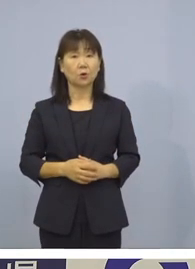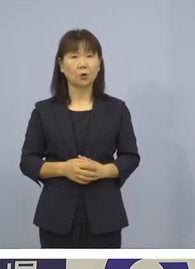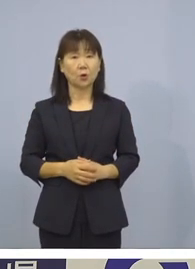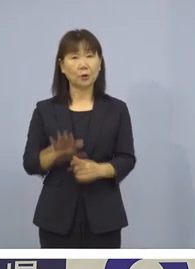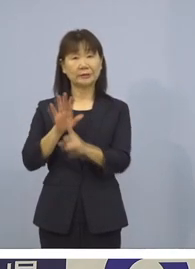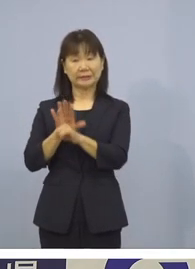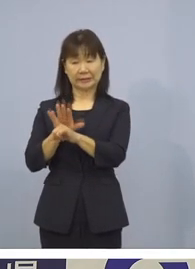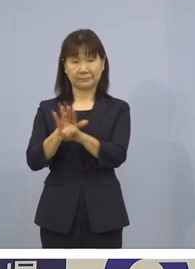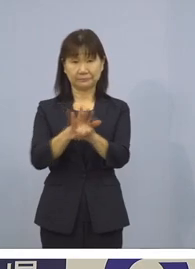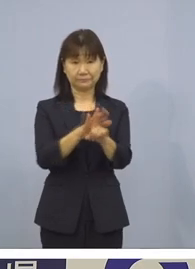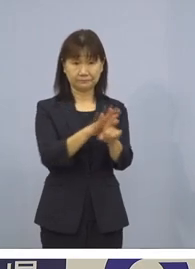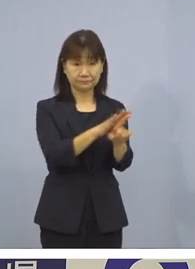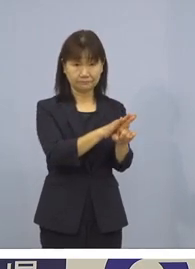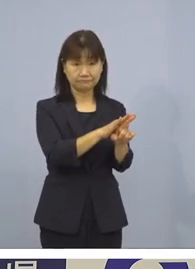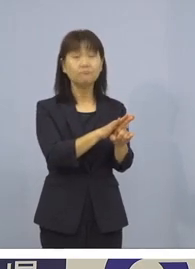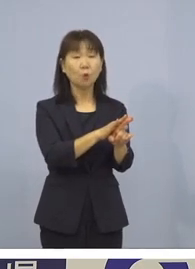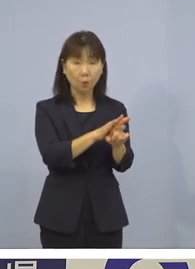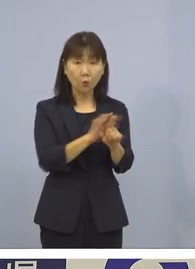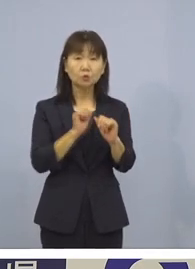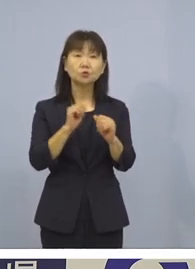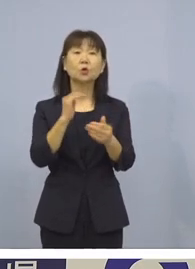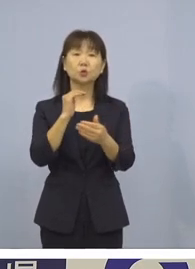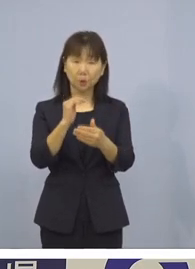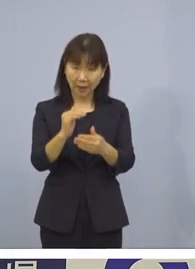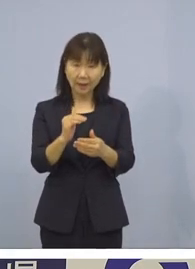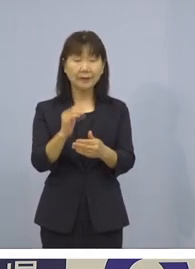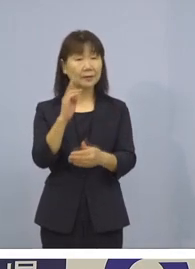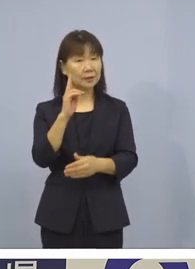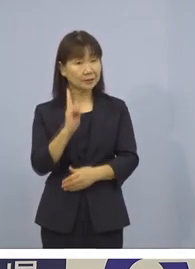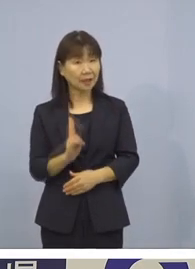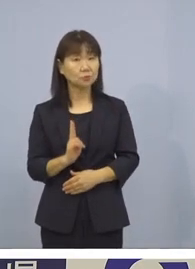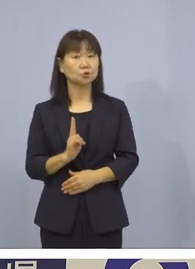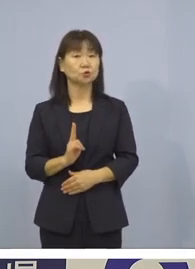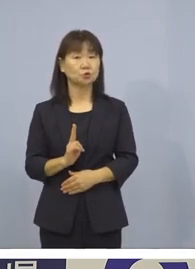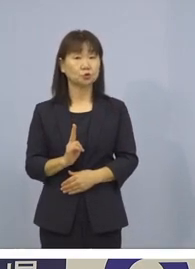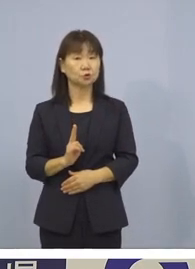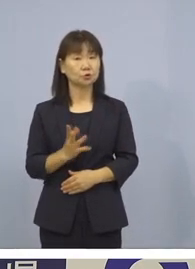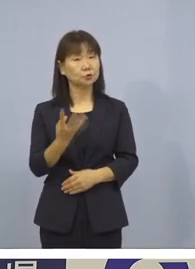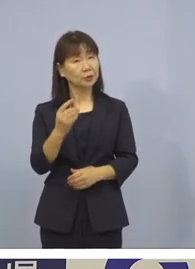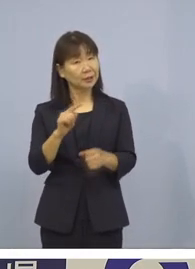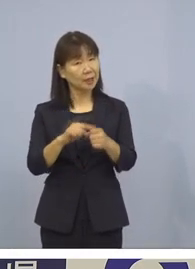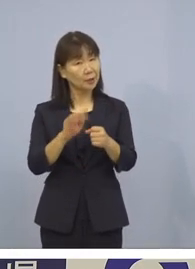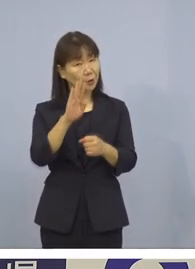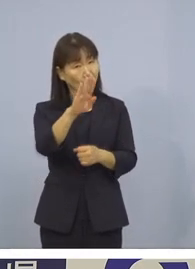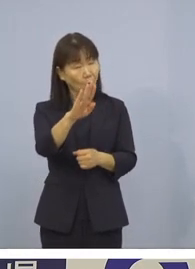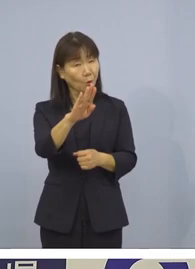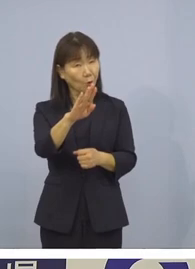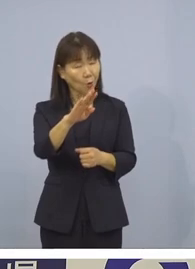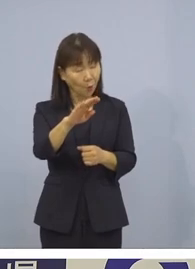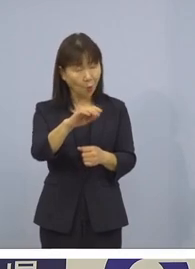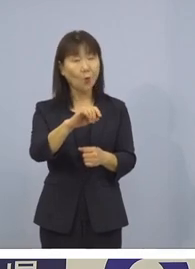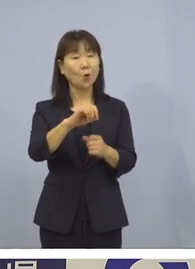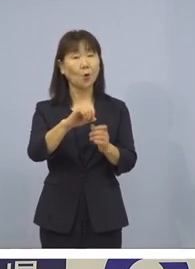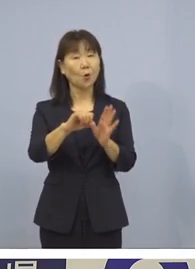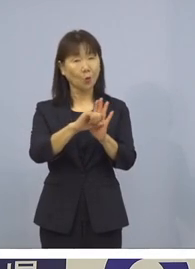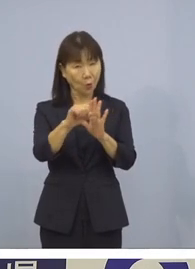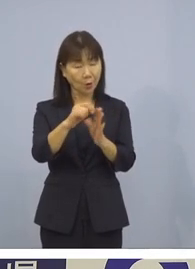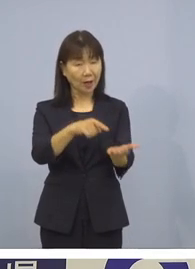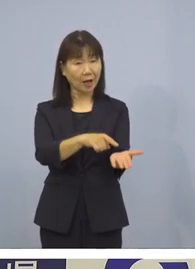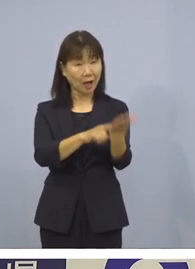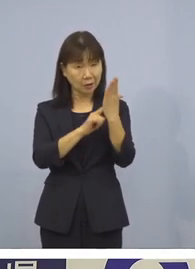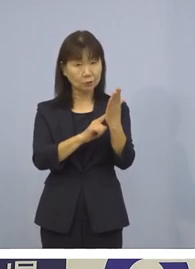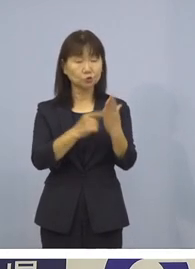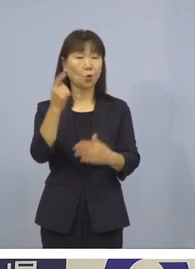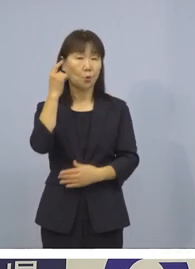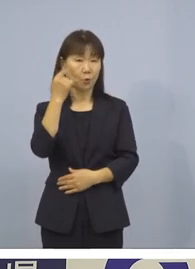支援をしていくことがおそらく数年後効いてくるんじゃないかなと、まあ、このように思っ